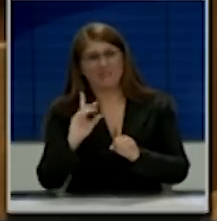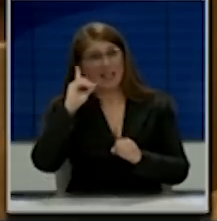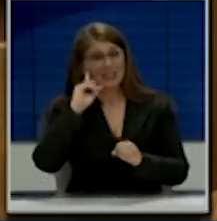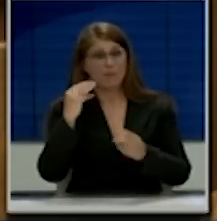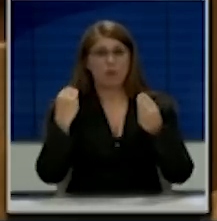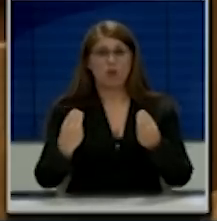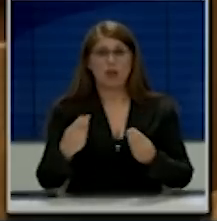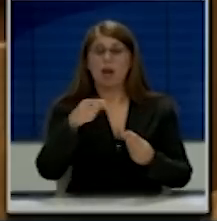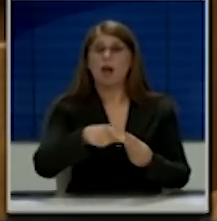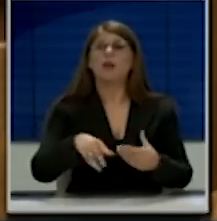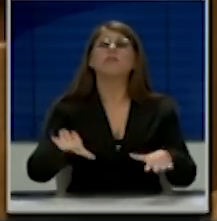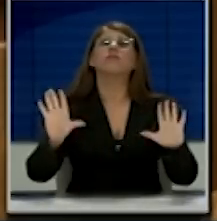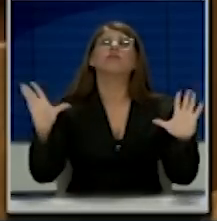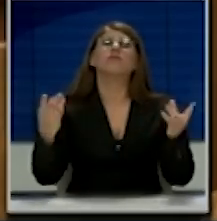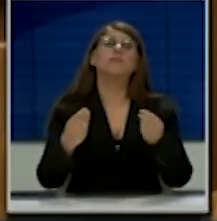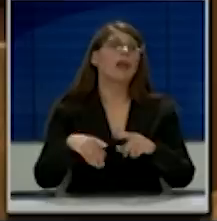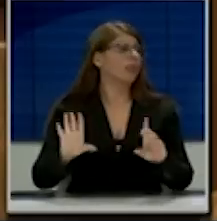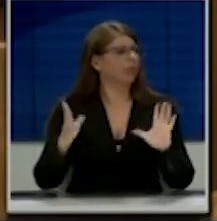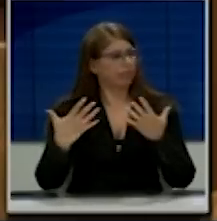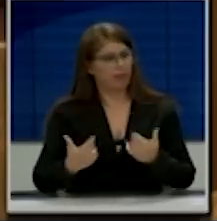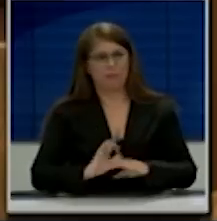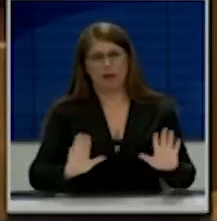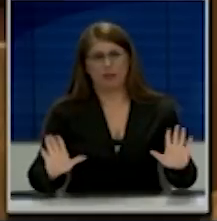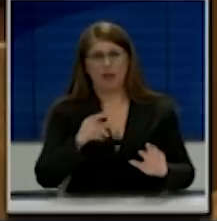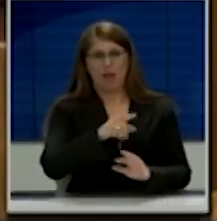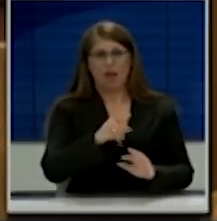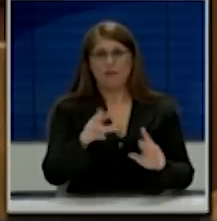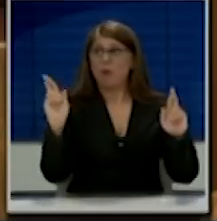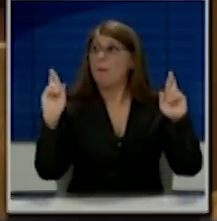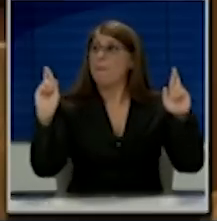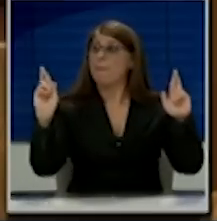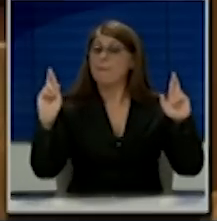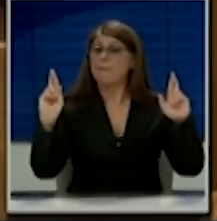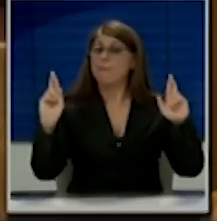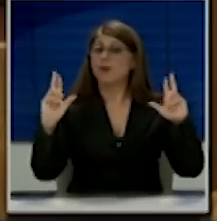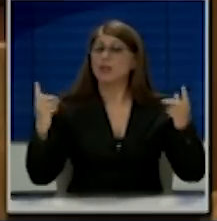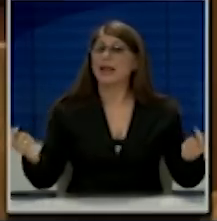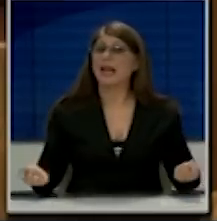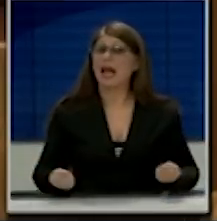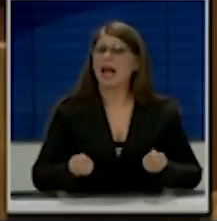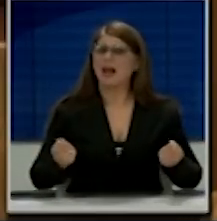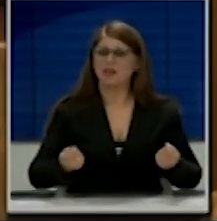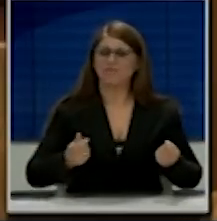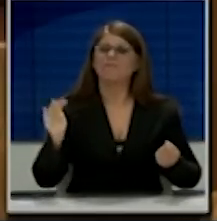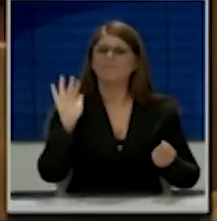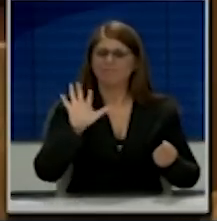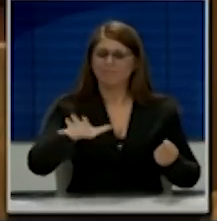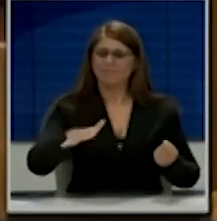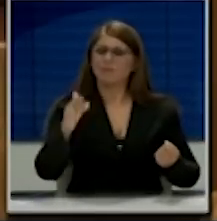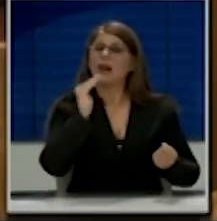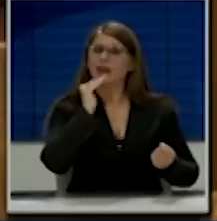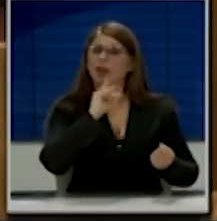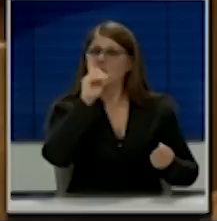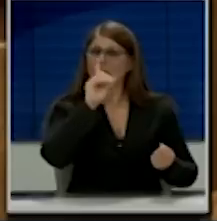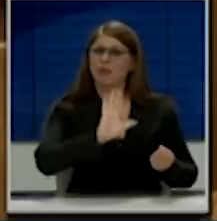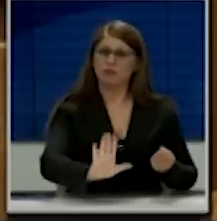ισχύει και οι προσδοκίες που καλλιεργείτε μάλλον γρήγορα θα διαψευστούν.